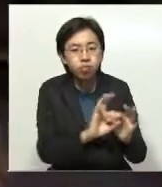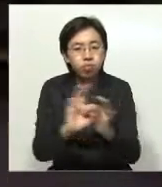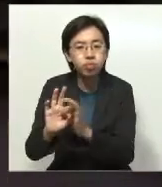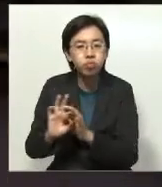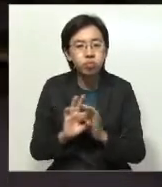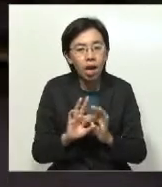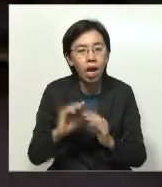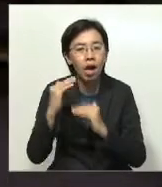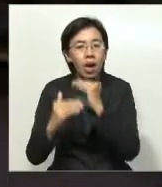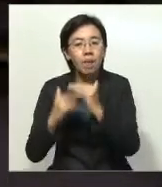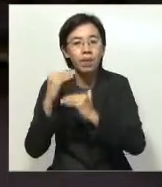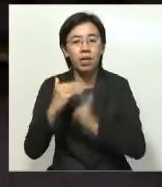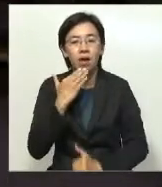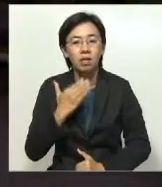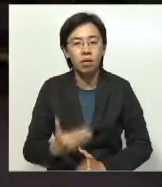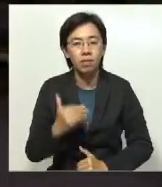เพื่อการพัฒนาอย่างยั่งยืนค่ะ